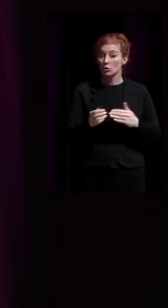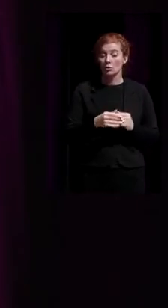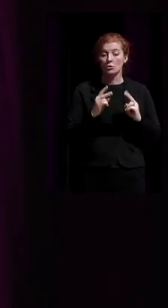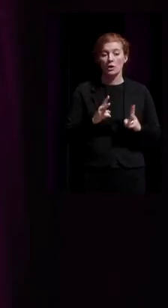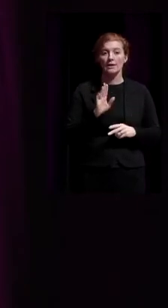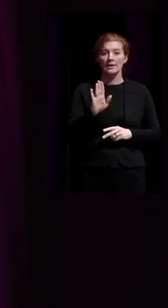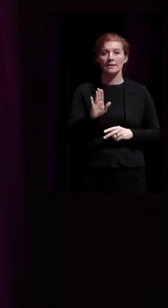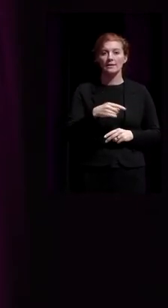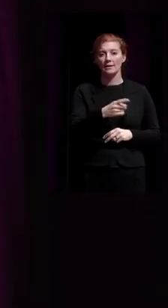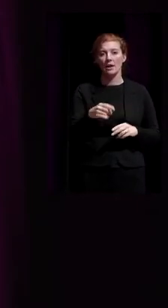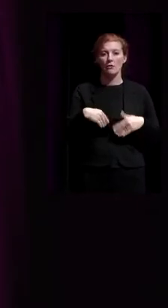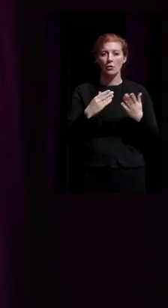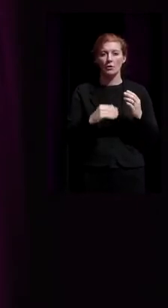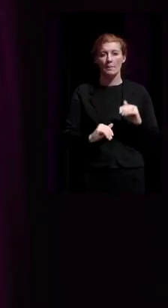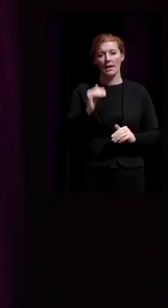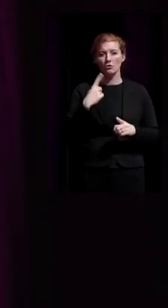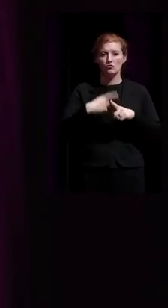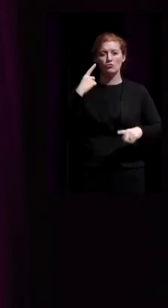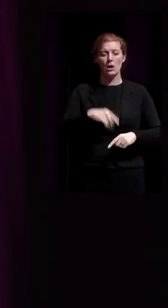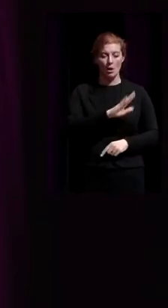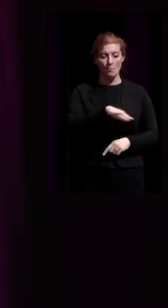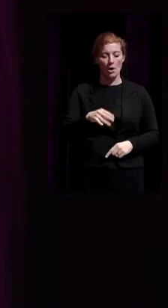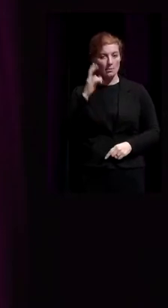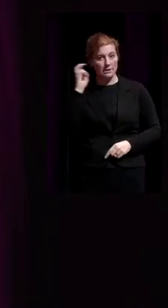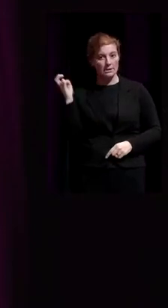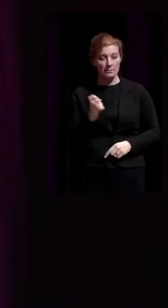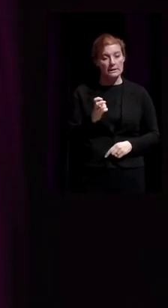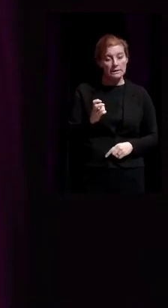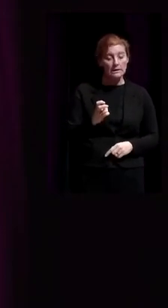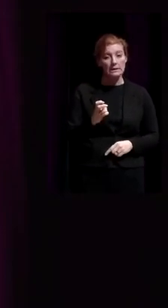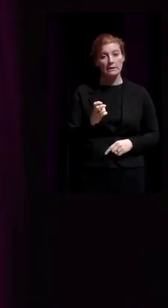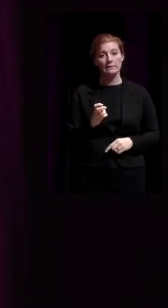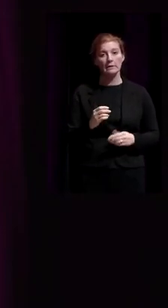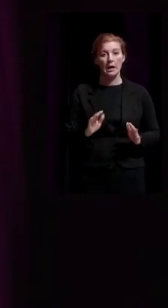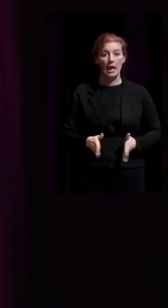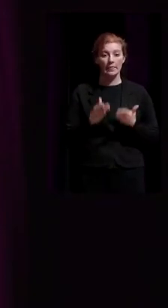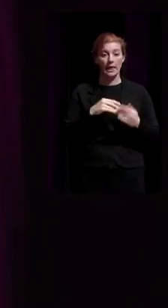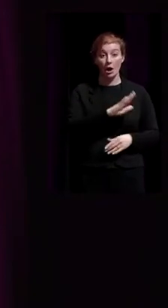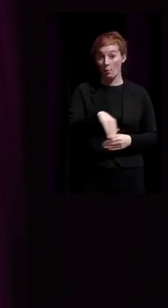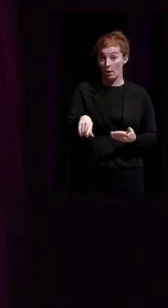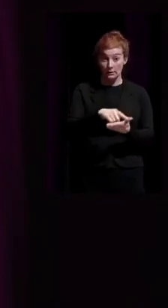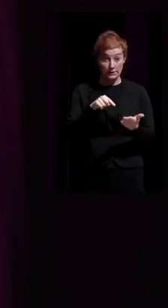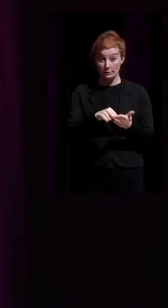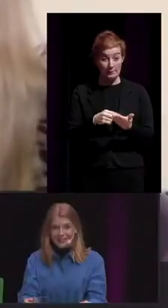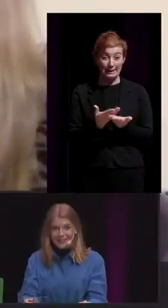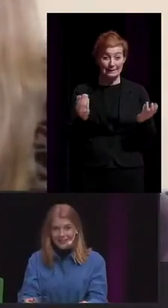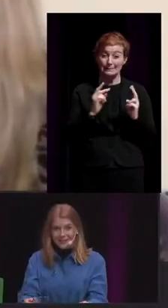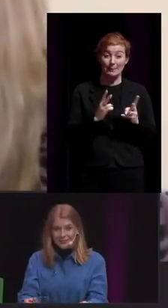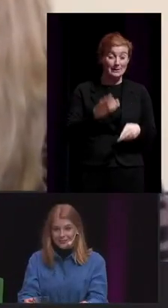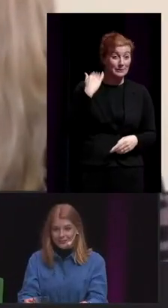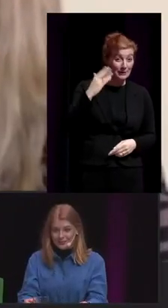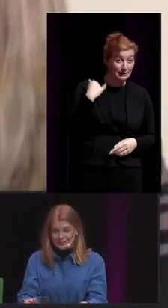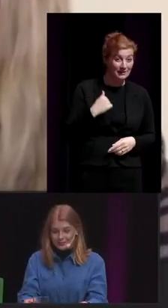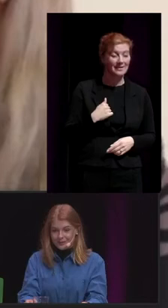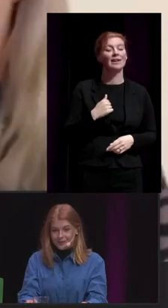tydligare barnperspektiv och att det blir lättare att sätta barn i centrum, eller är det ingen skillnad alls? Ska jag först